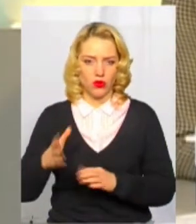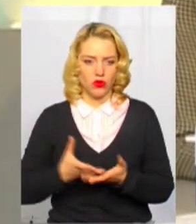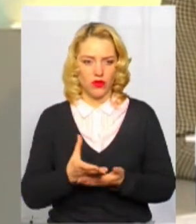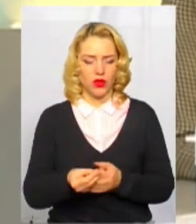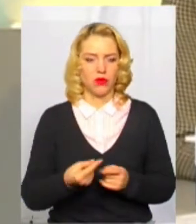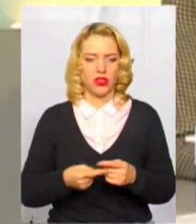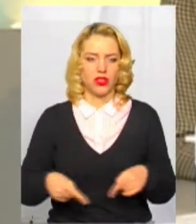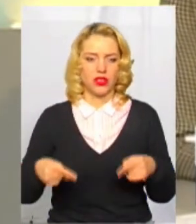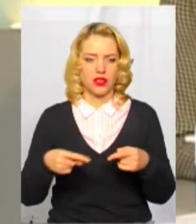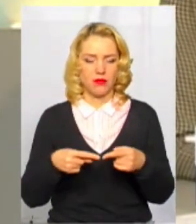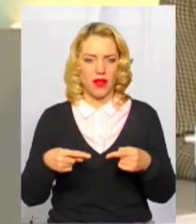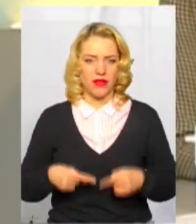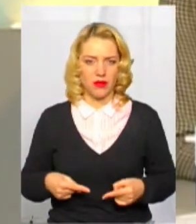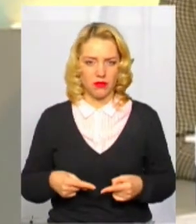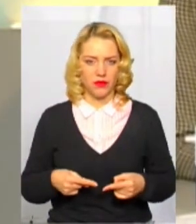виплачені теж з певним